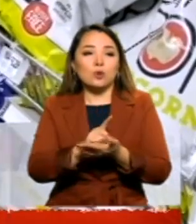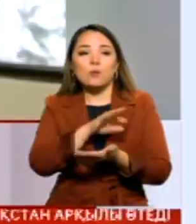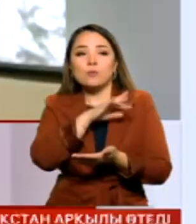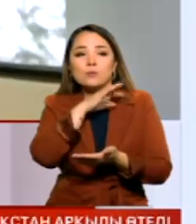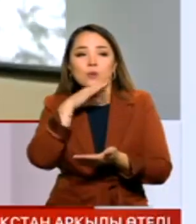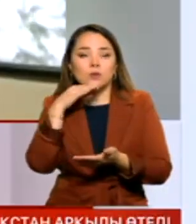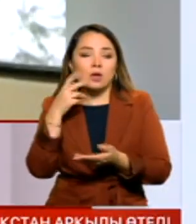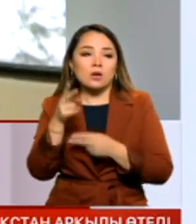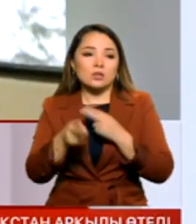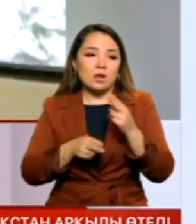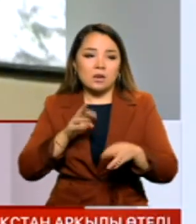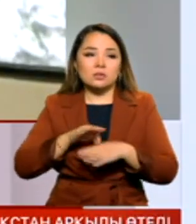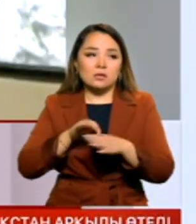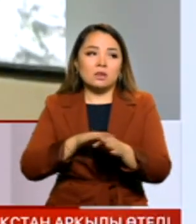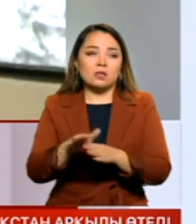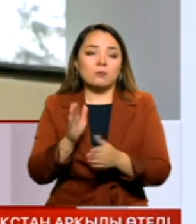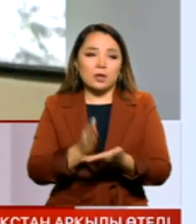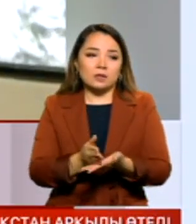наразы.